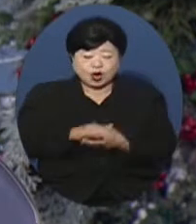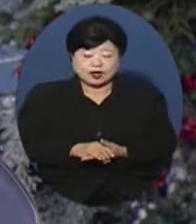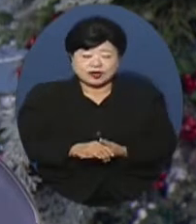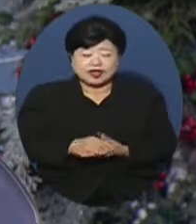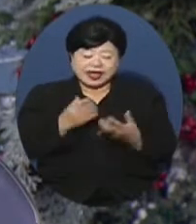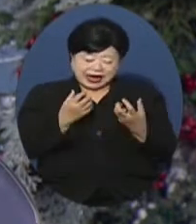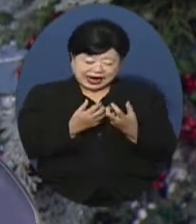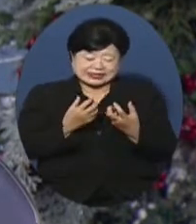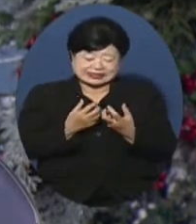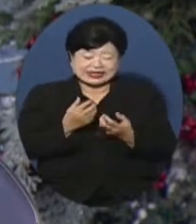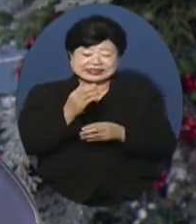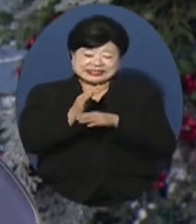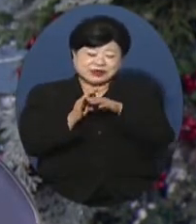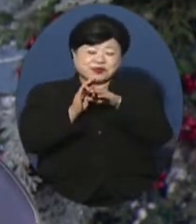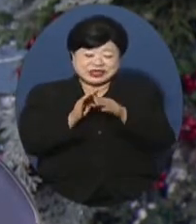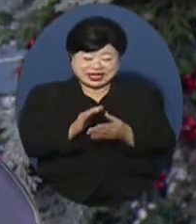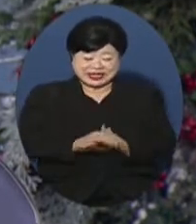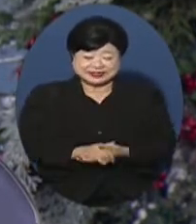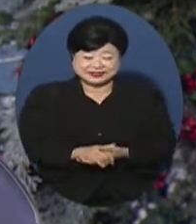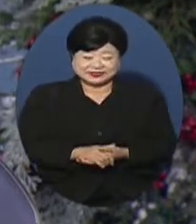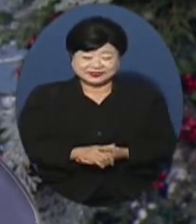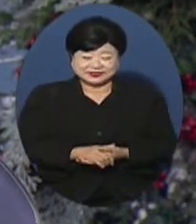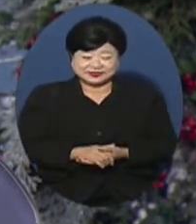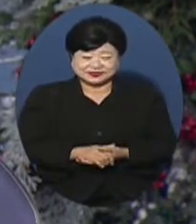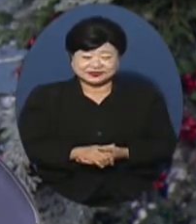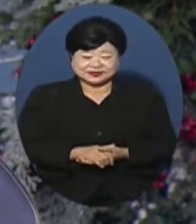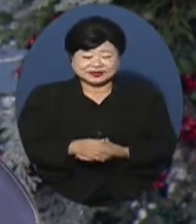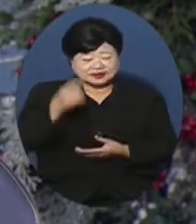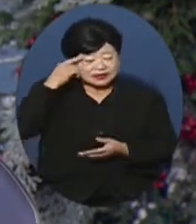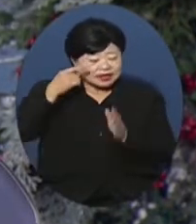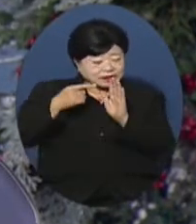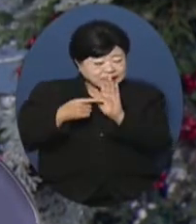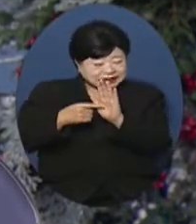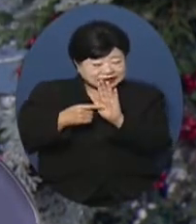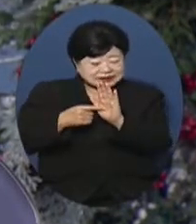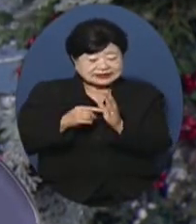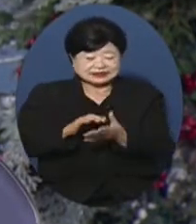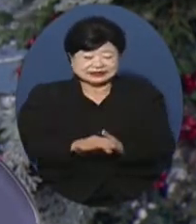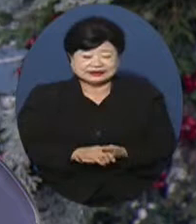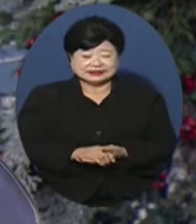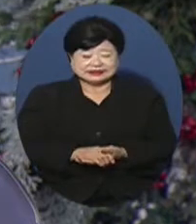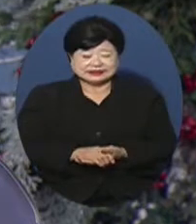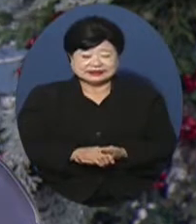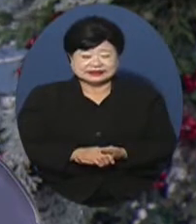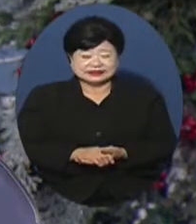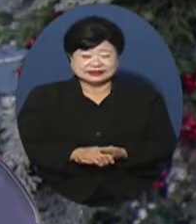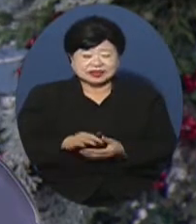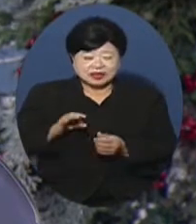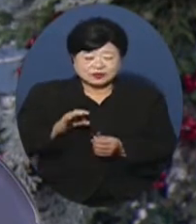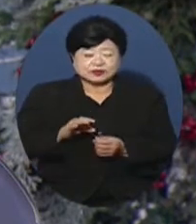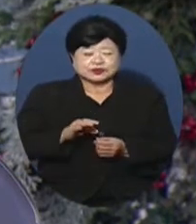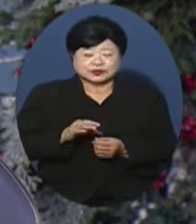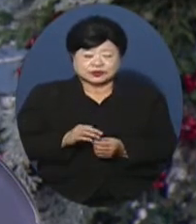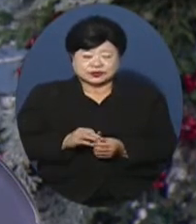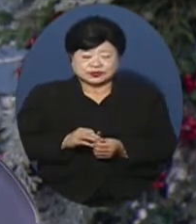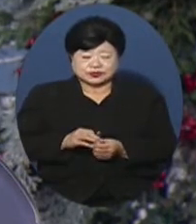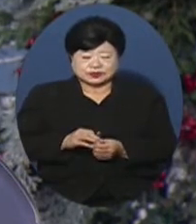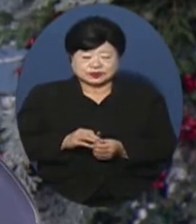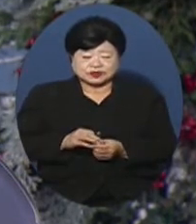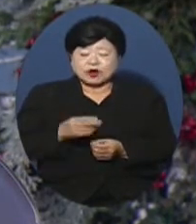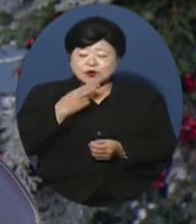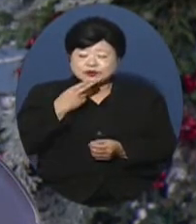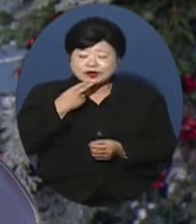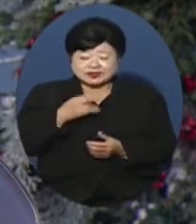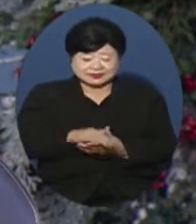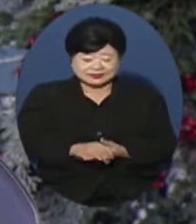북한을 세우 미래 부정적인 생강이 불러올 때 나의 없음